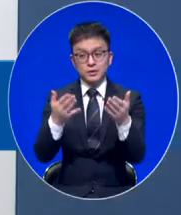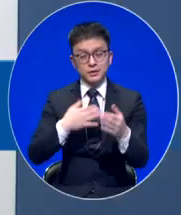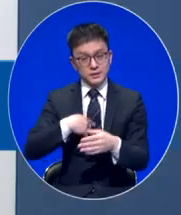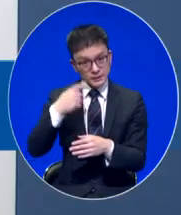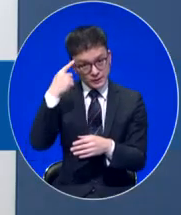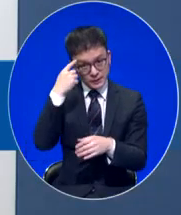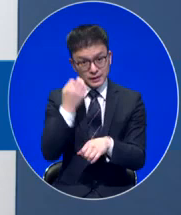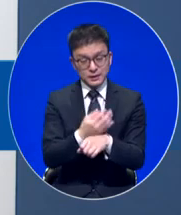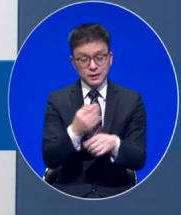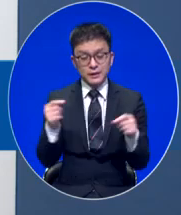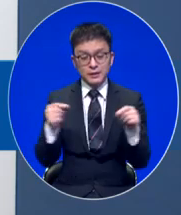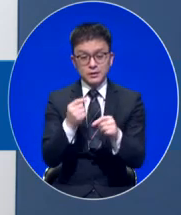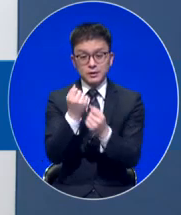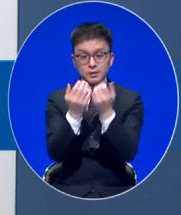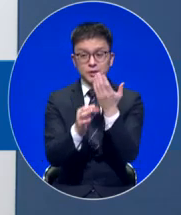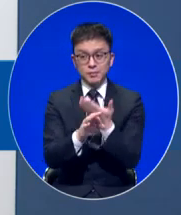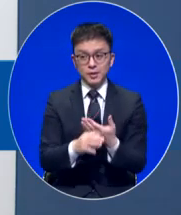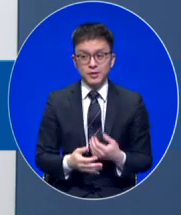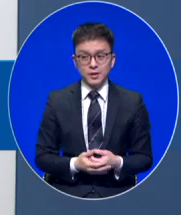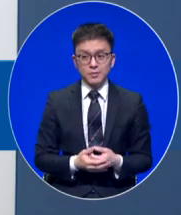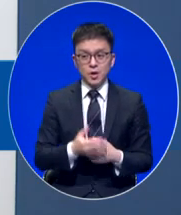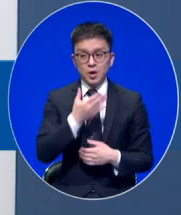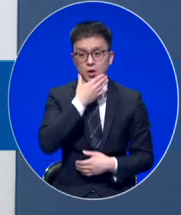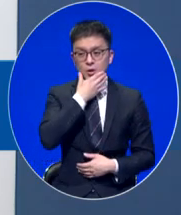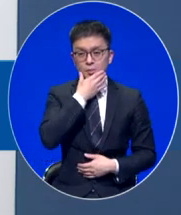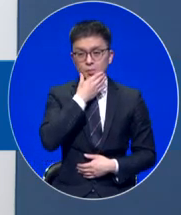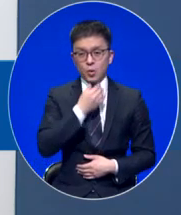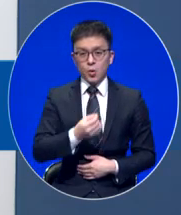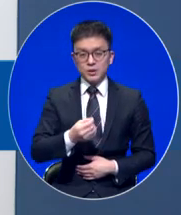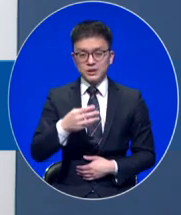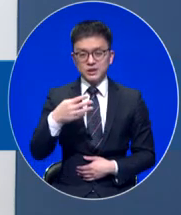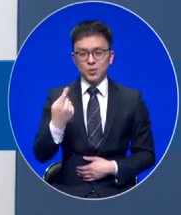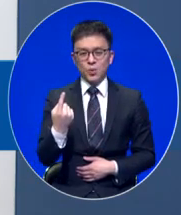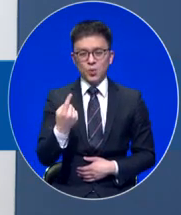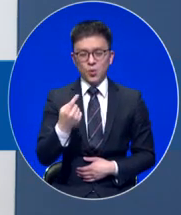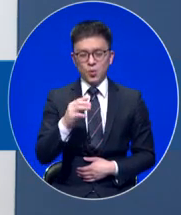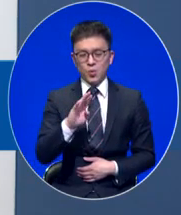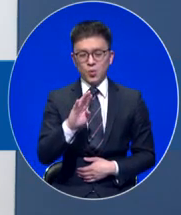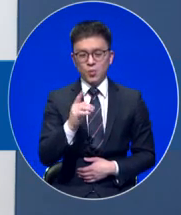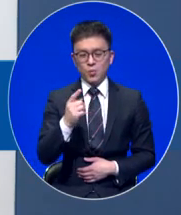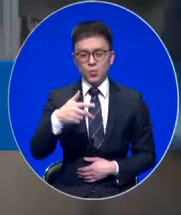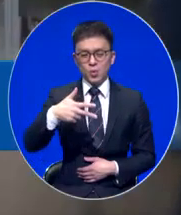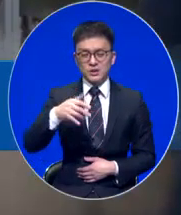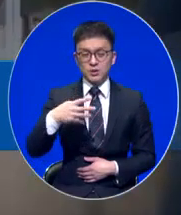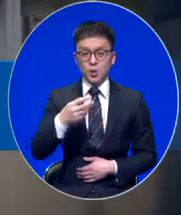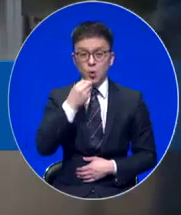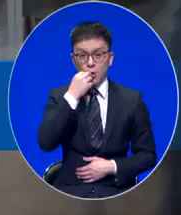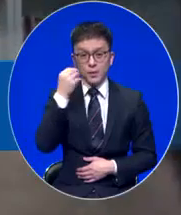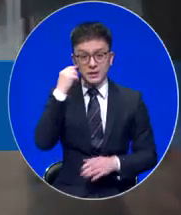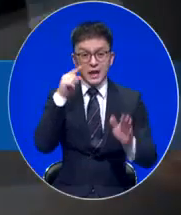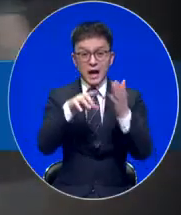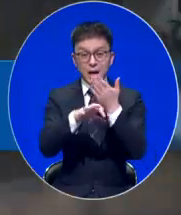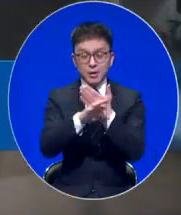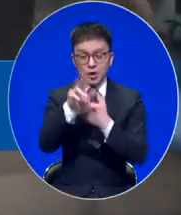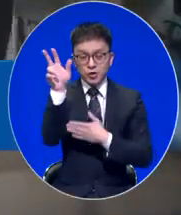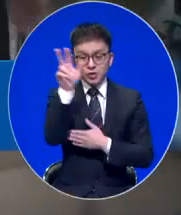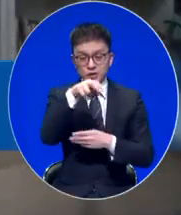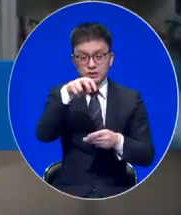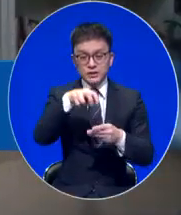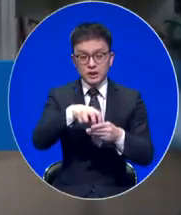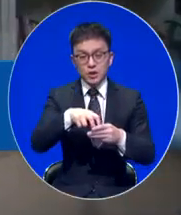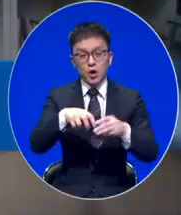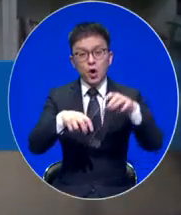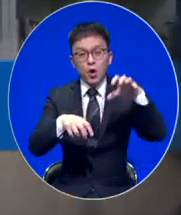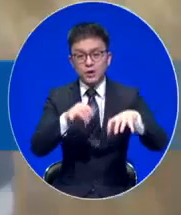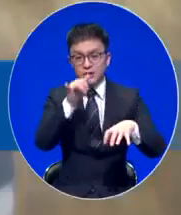생각하기에는 저 여러가지 복제 서비스를 신청한 복지로 라는 프로그램이 있습니다 거기를 통해서 잠 그게 어떠한 센터들이 운영된다는 것을 일단